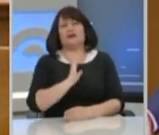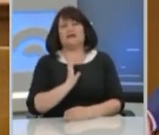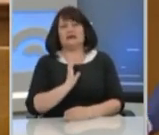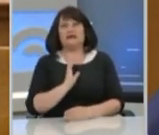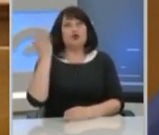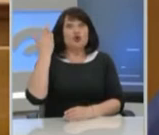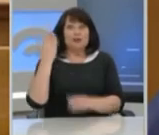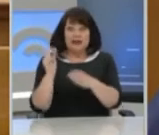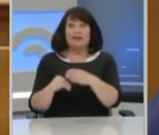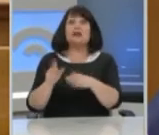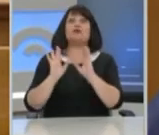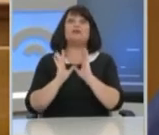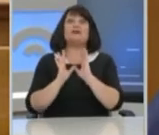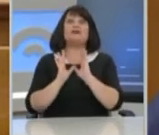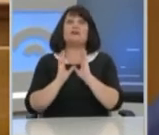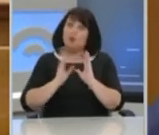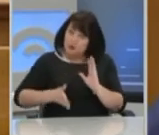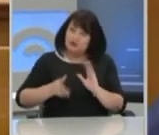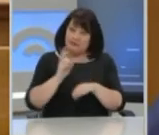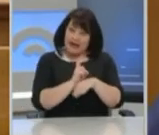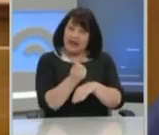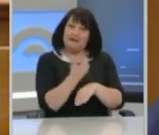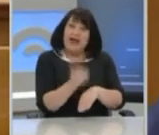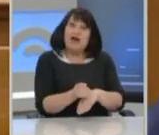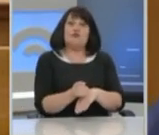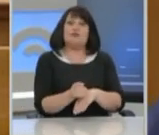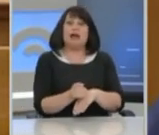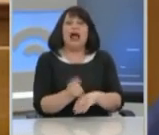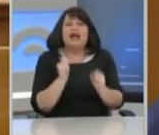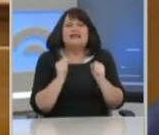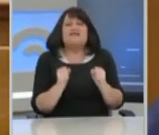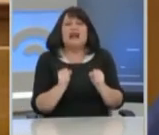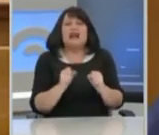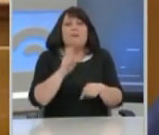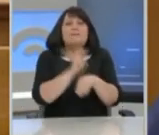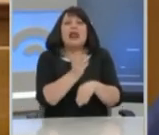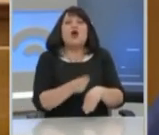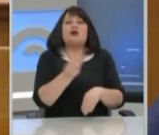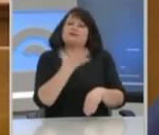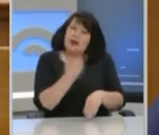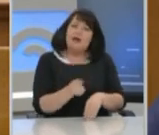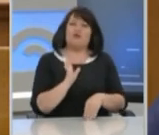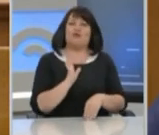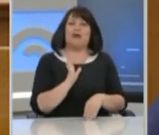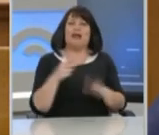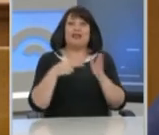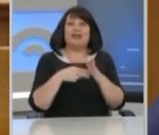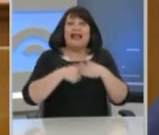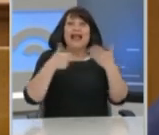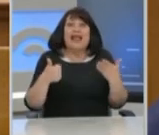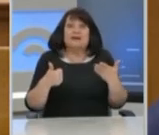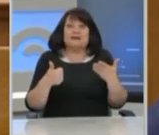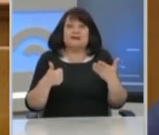Καταψηφίσατε τότε αυτό που μπορούσε να δοθεί, διότι ήταν στην ασφάλεια του πλεονάσματος της χρονιάς του 16,